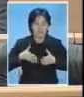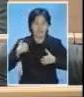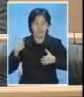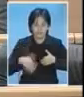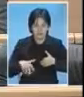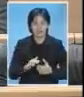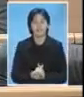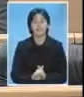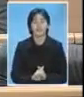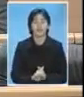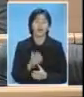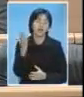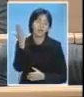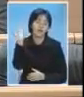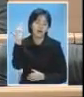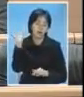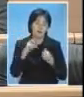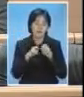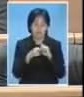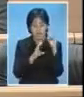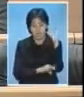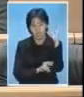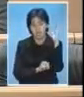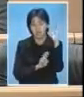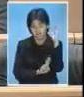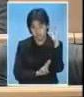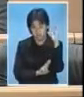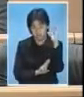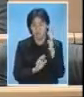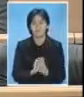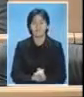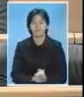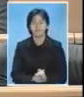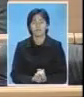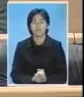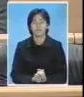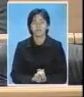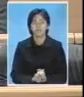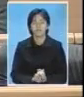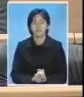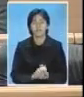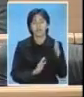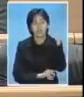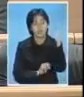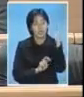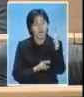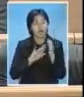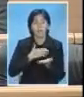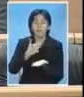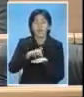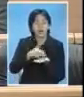วันหนึ่งที่เกิดเหตุการณ์ของตากใบมีกรณีที่ผมได้น